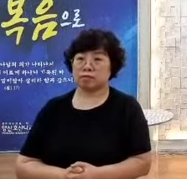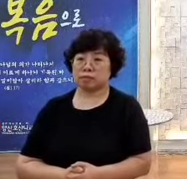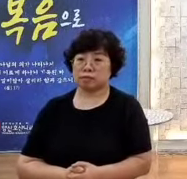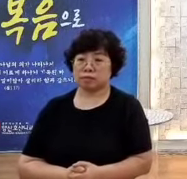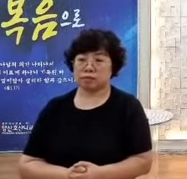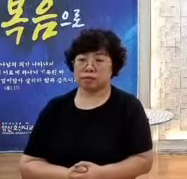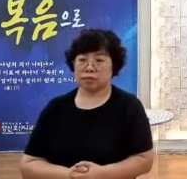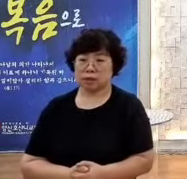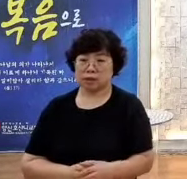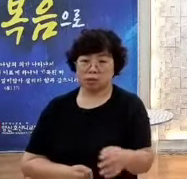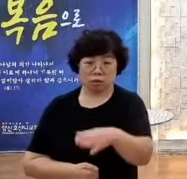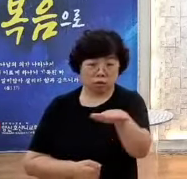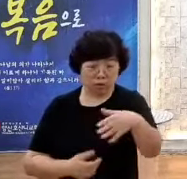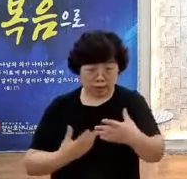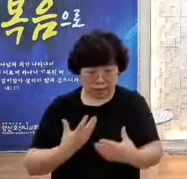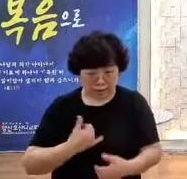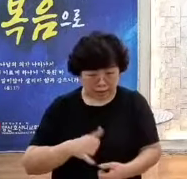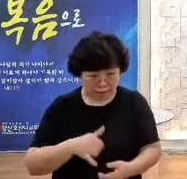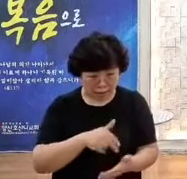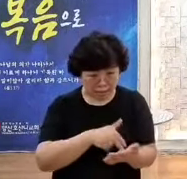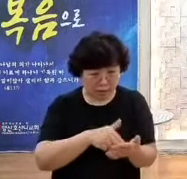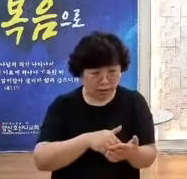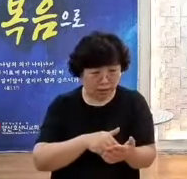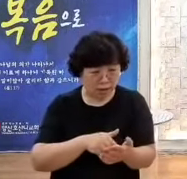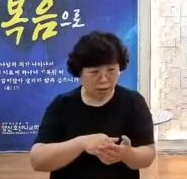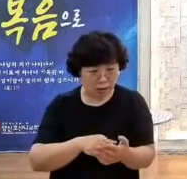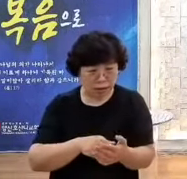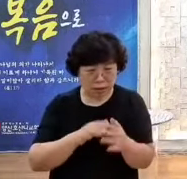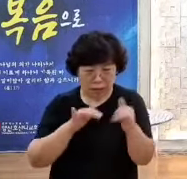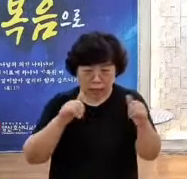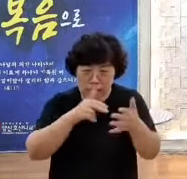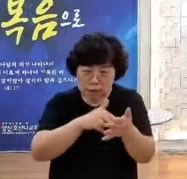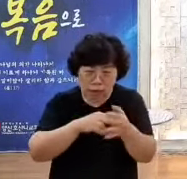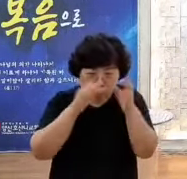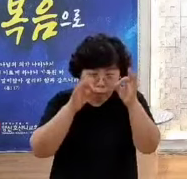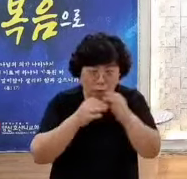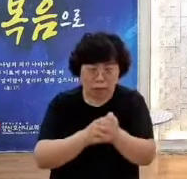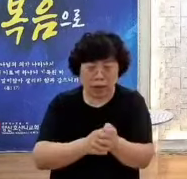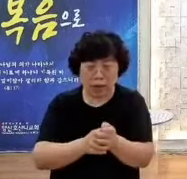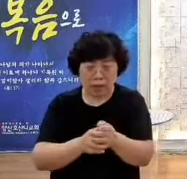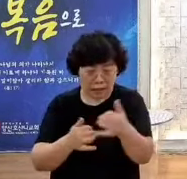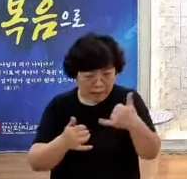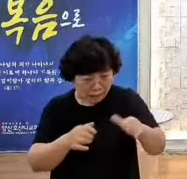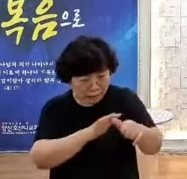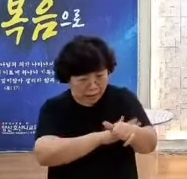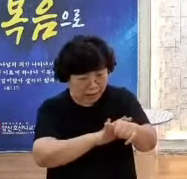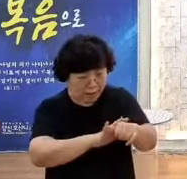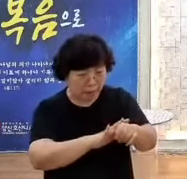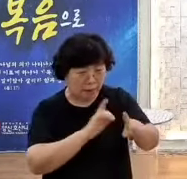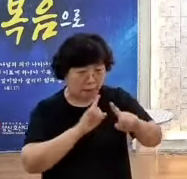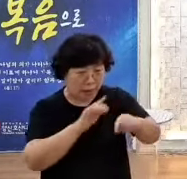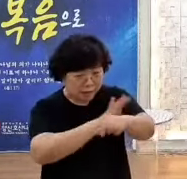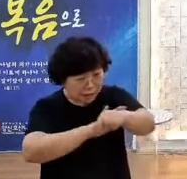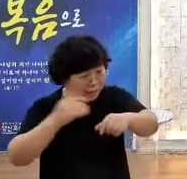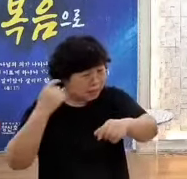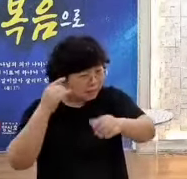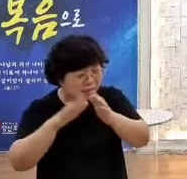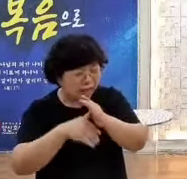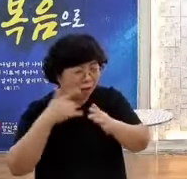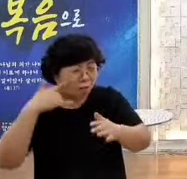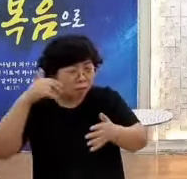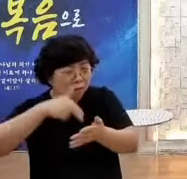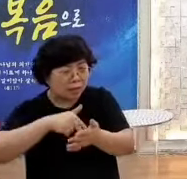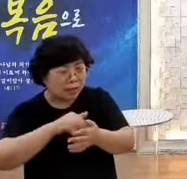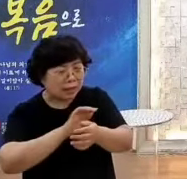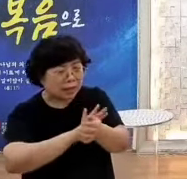잘 듣고 뭔가 좀 하려고 하는 놈 더 주고 싶지. 아버지, 어머니 말도 안 듣는데 자식한테 뭐 더 사주고 싶은 부모가 있습니까? 저도 자식 3명이나